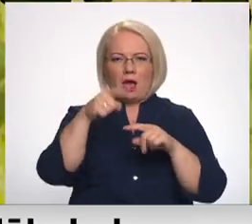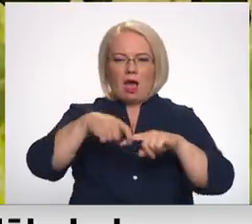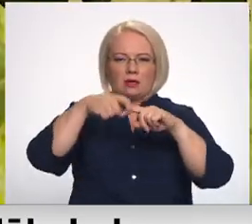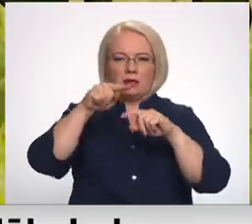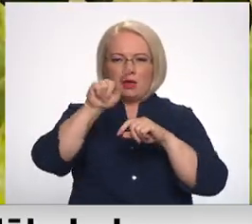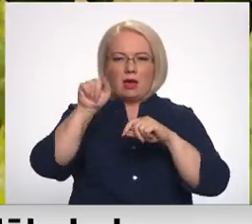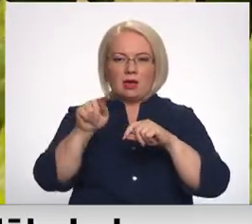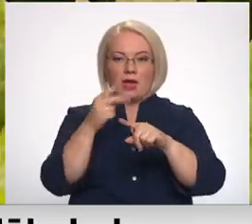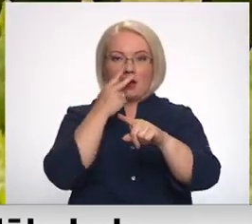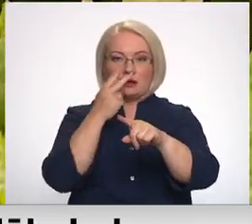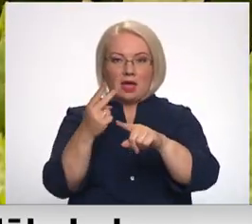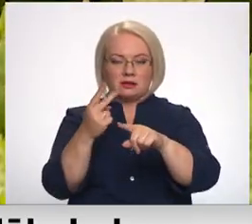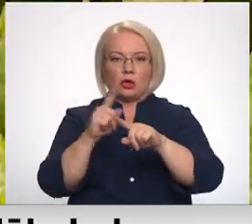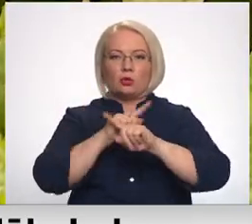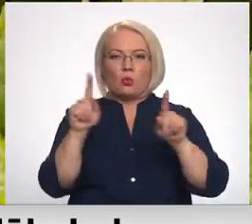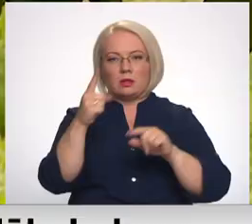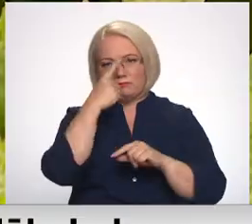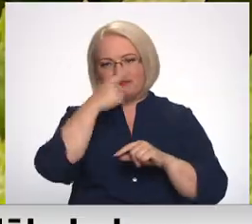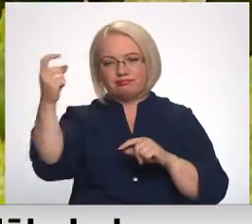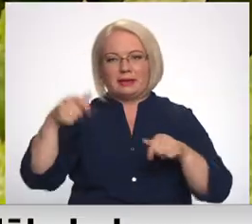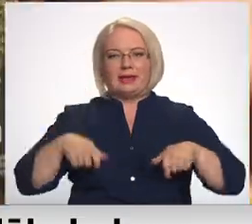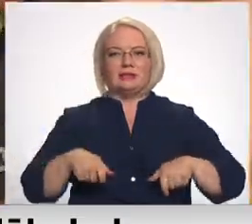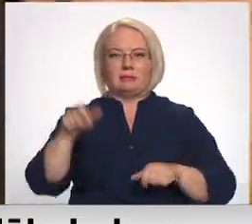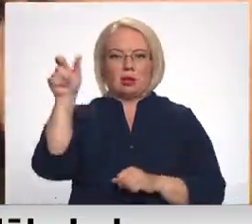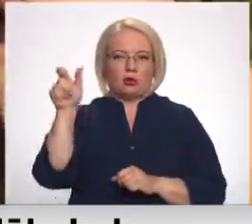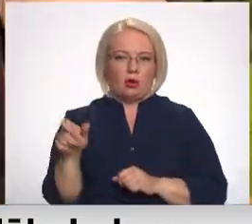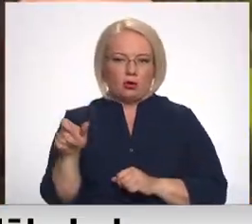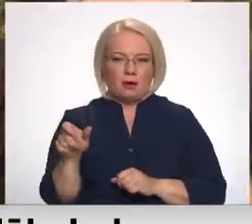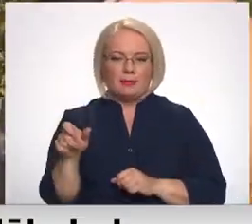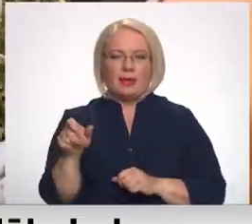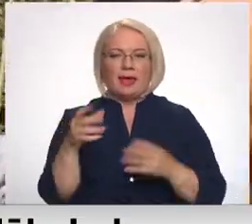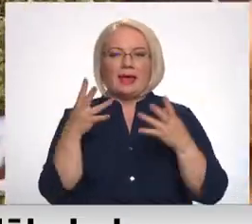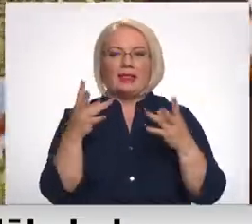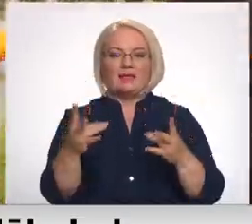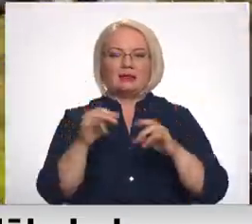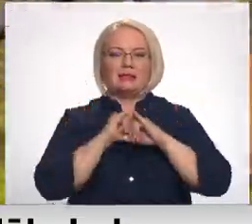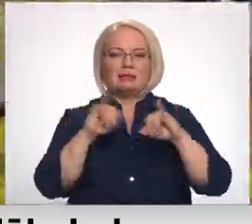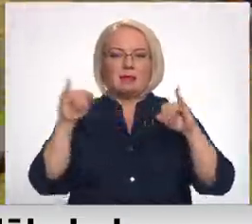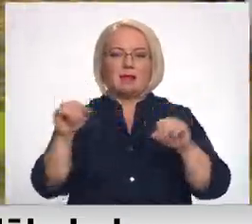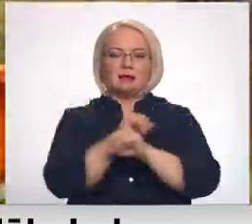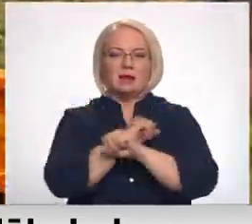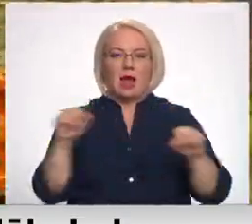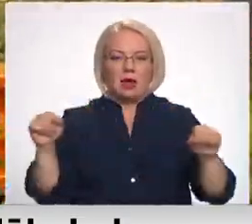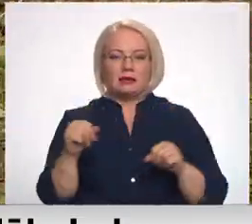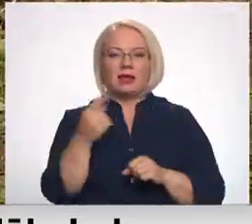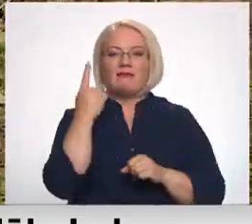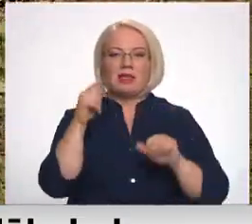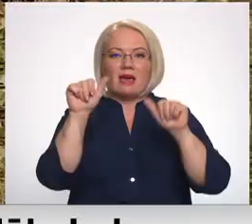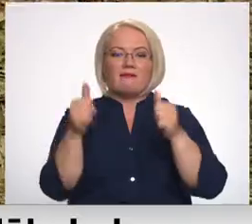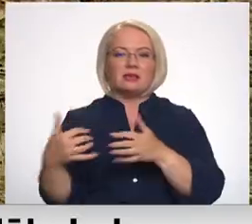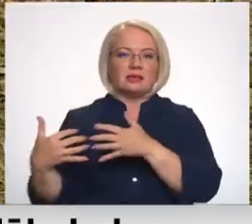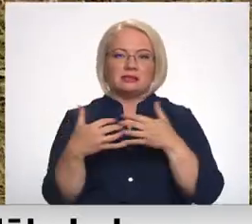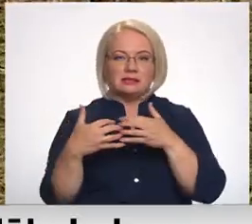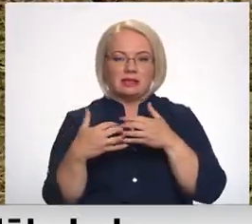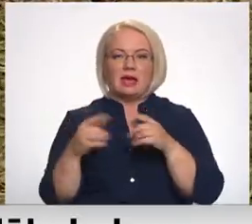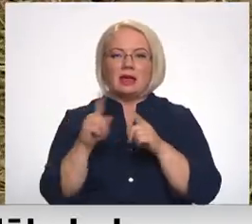ja tādu varētu, tad gan vajadzētu zvanīt inspektoram nekavējoties. Infekcija izplatās strauji. Vienīgais veids, kā to apkarot,